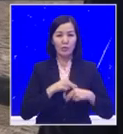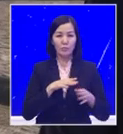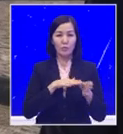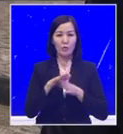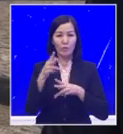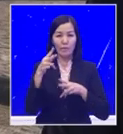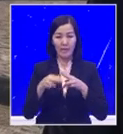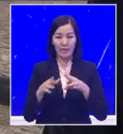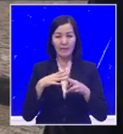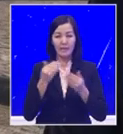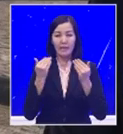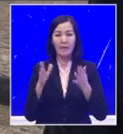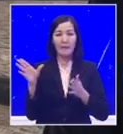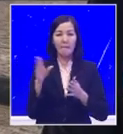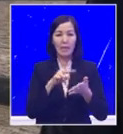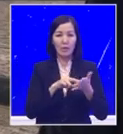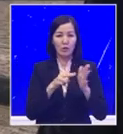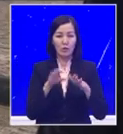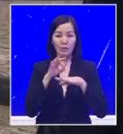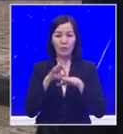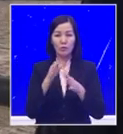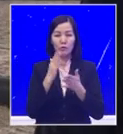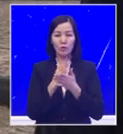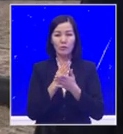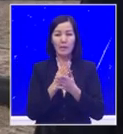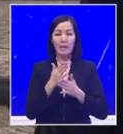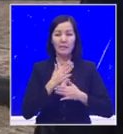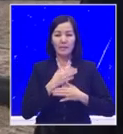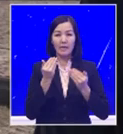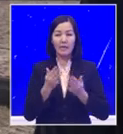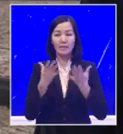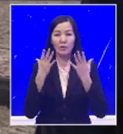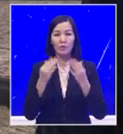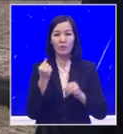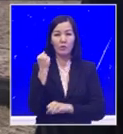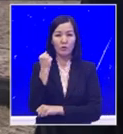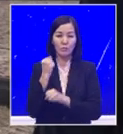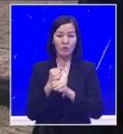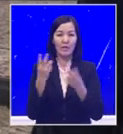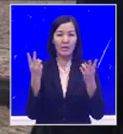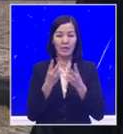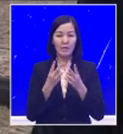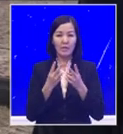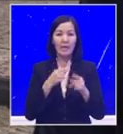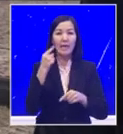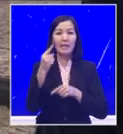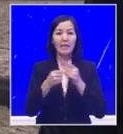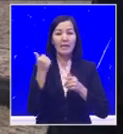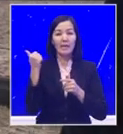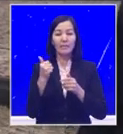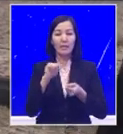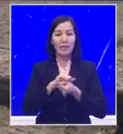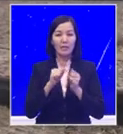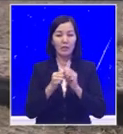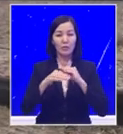аяқтап тастадық. Барлығы жоспар бойынша жүріп жатыр. Бізге қазір күні жұмысшылар қажет. Келер аптада тас төсеу